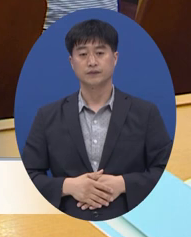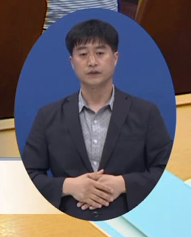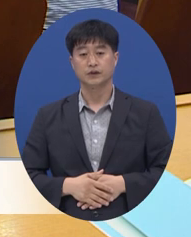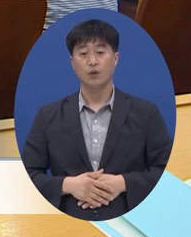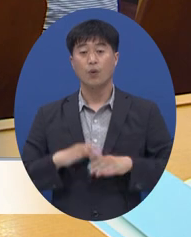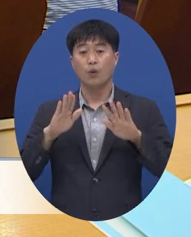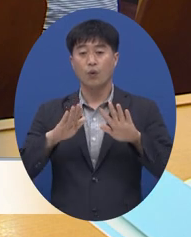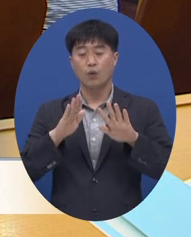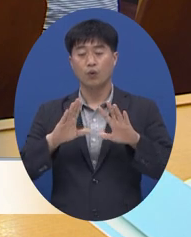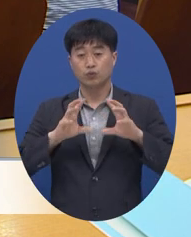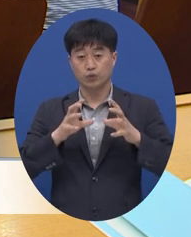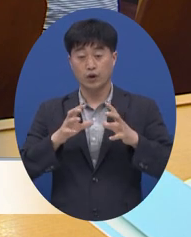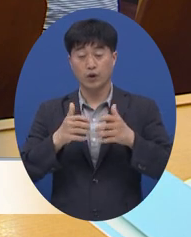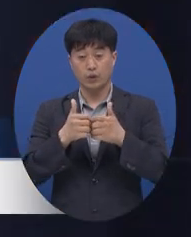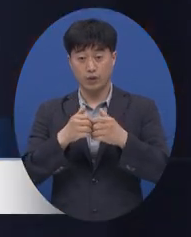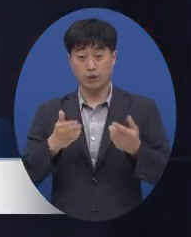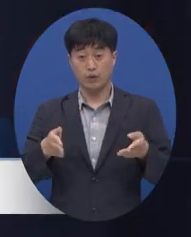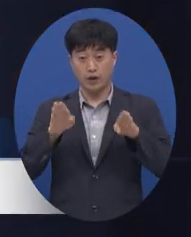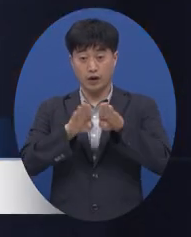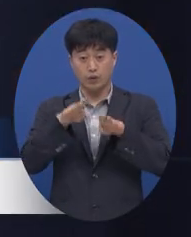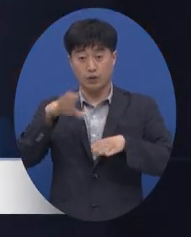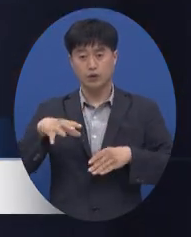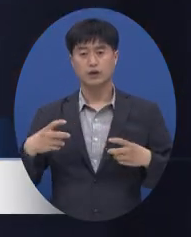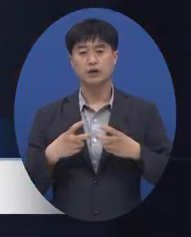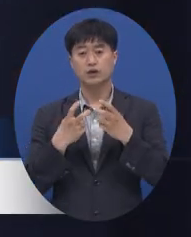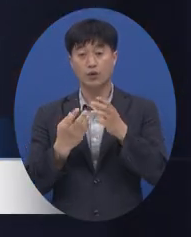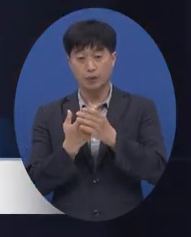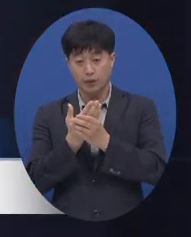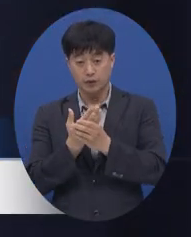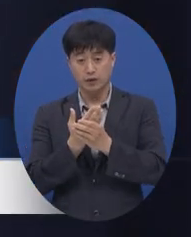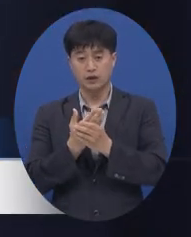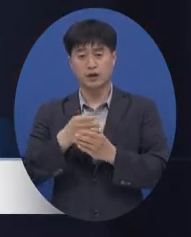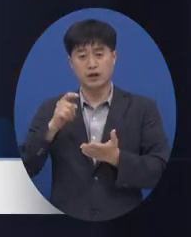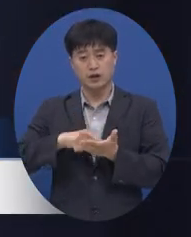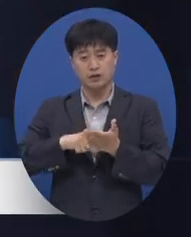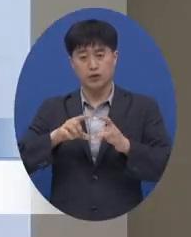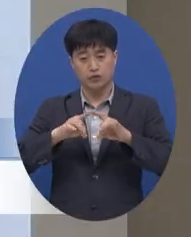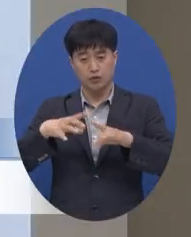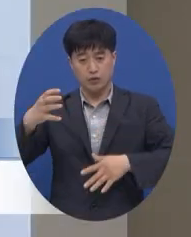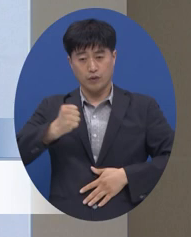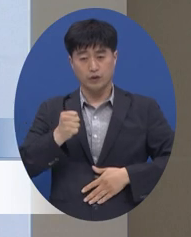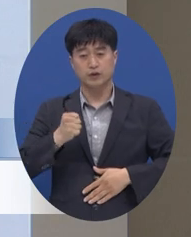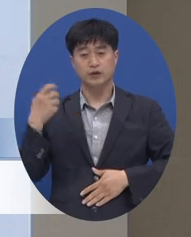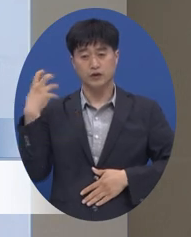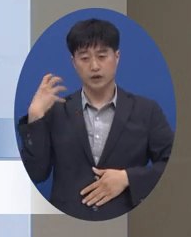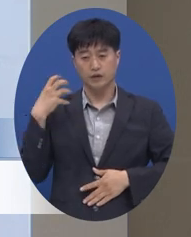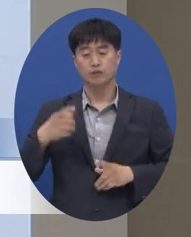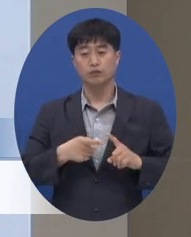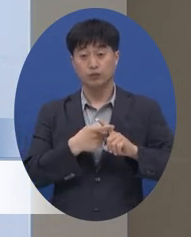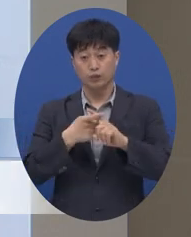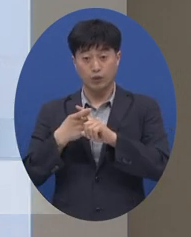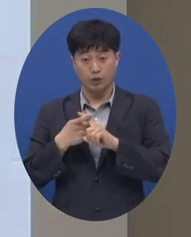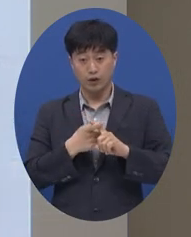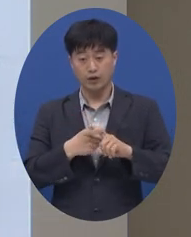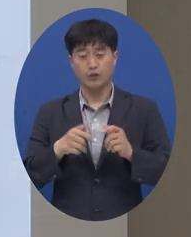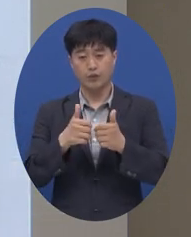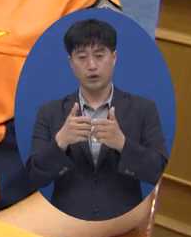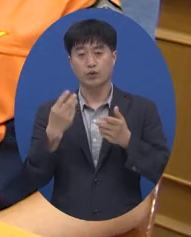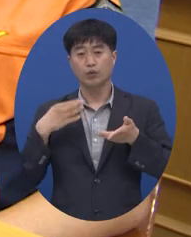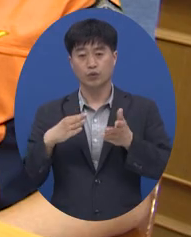29일 오늘 국회 의원회관에서 재난 c 건물 비상전원 확보 의무화 를 주제로 한 정책토론 애가 경기도 주관으로